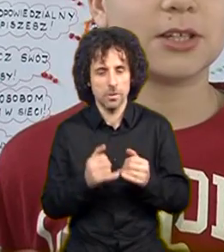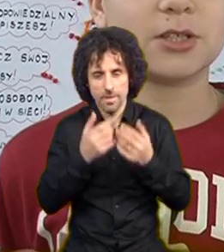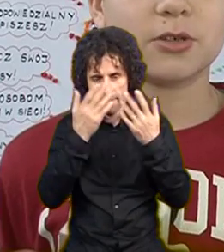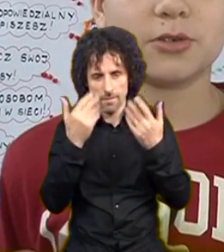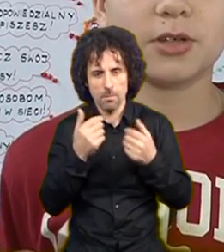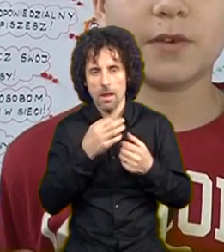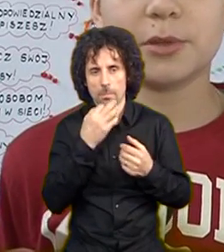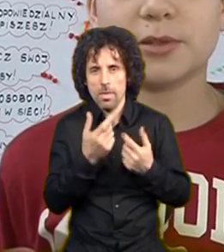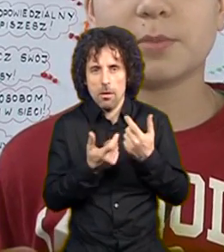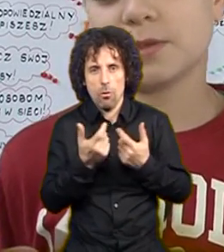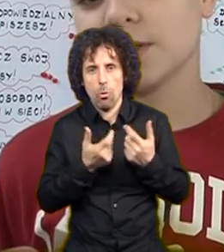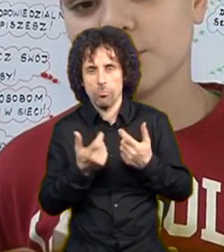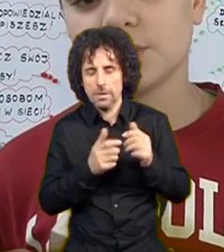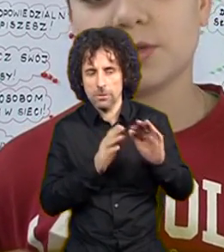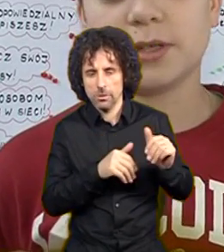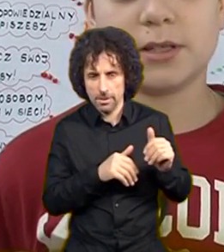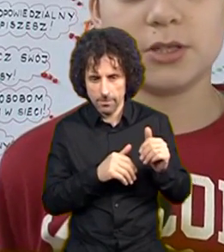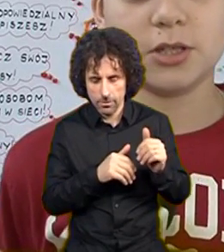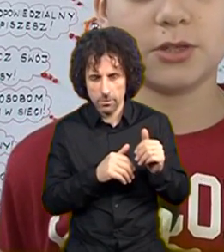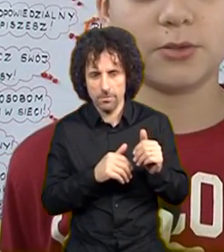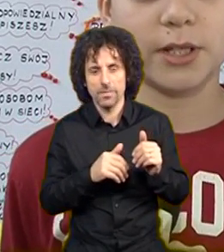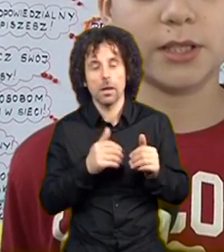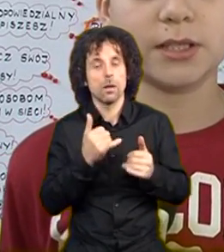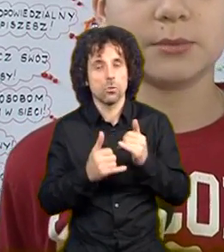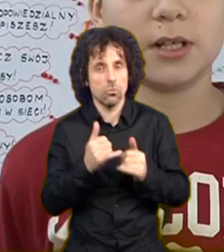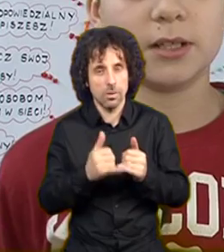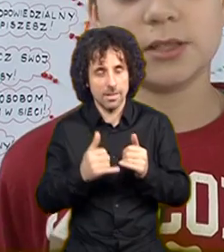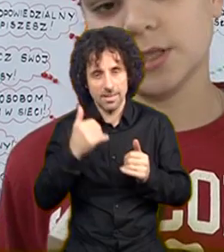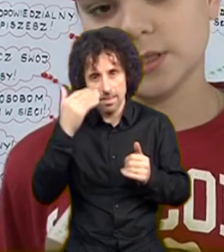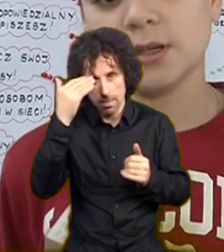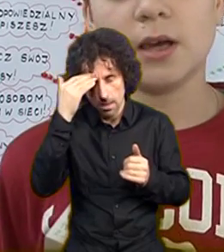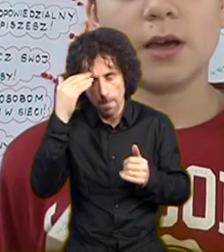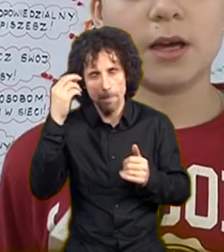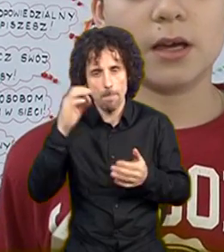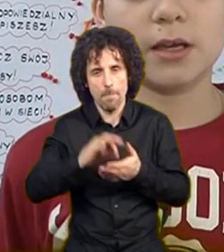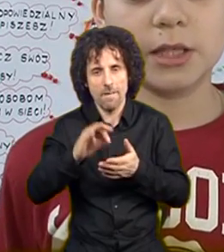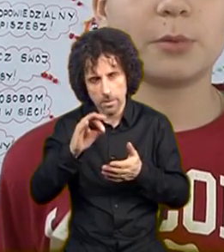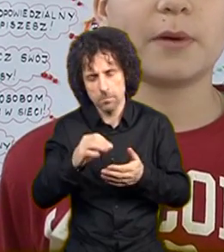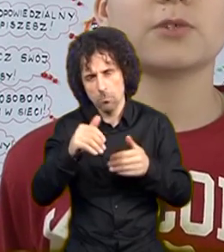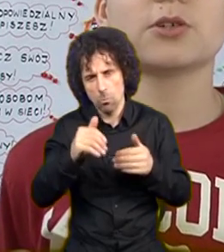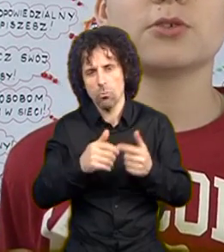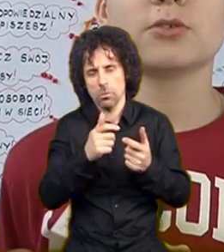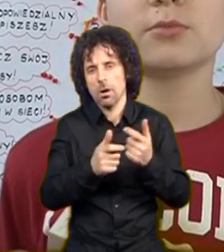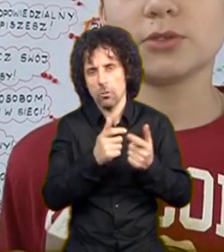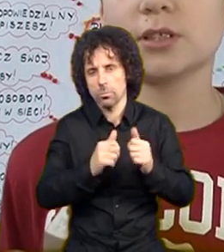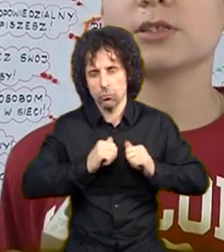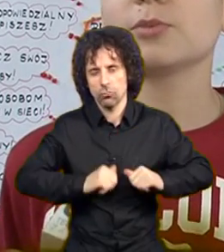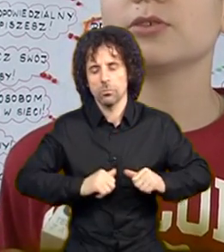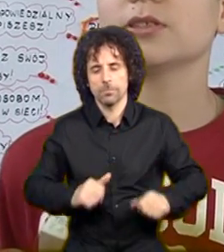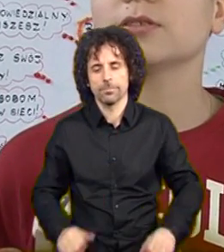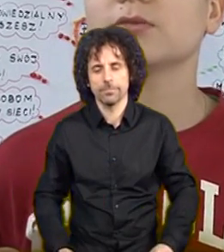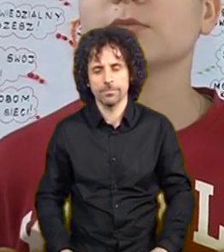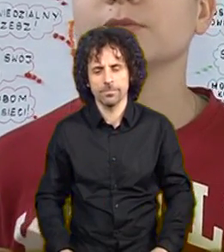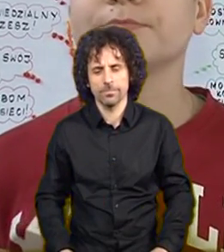Jeżeli czegoś nie wiemy, to lepiej nie robić rzeczy, których nie znamy, a jeżeli jesteśmy pewni czegoś, to można